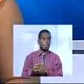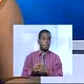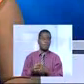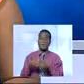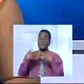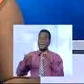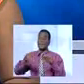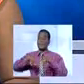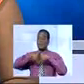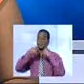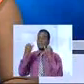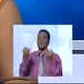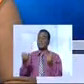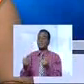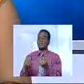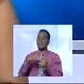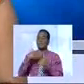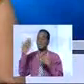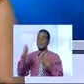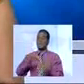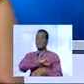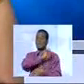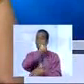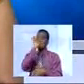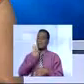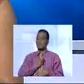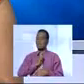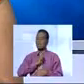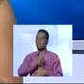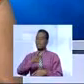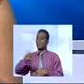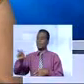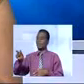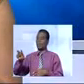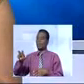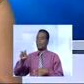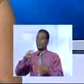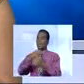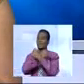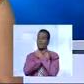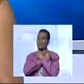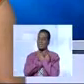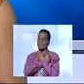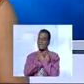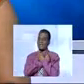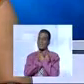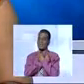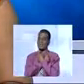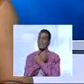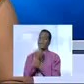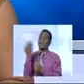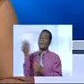Et c'est la fin de ce 13h. Merci de votre fidélité. Merci de nous faire confiance et